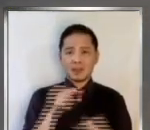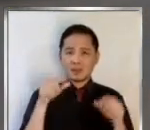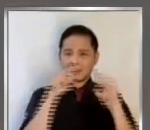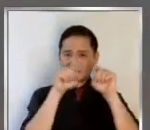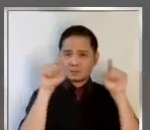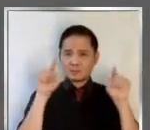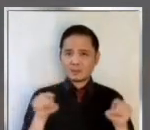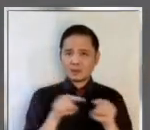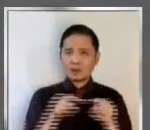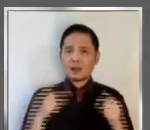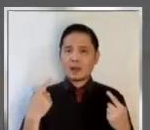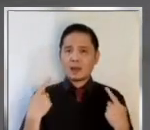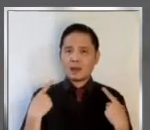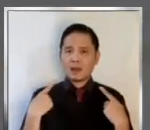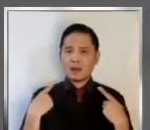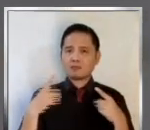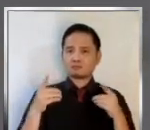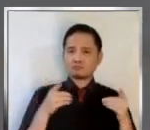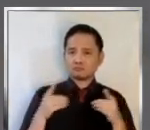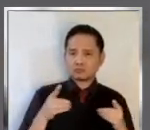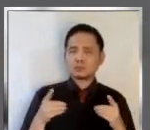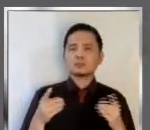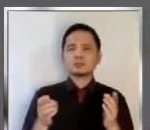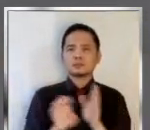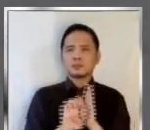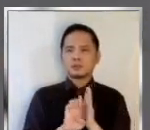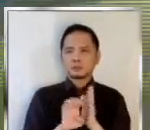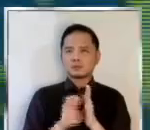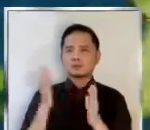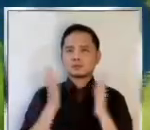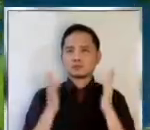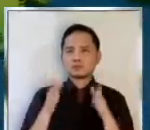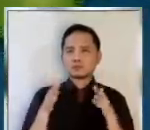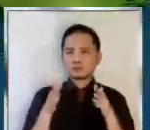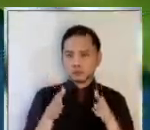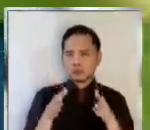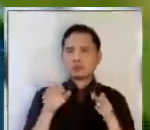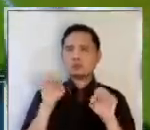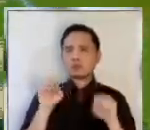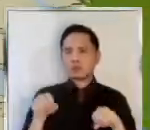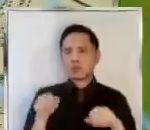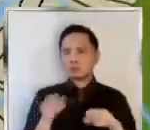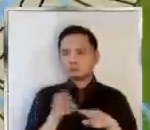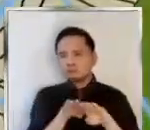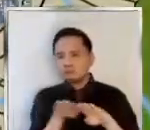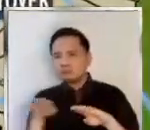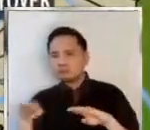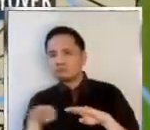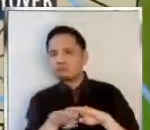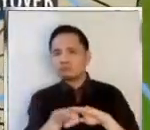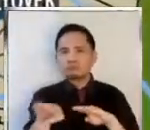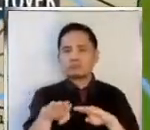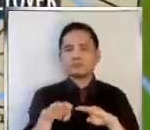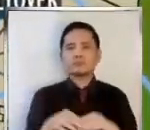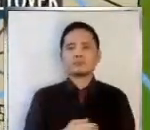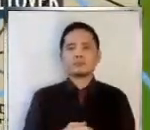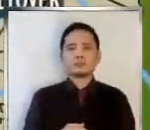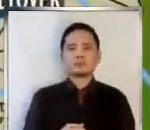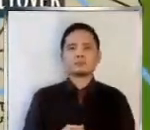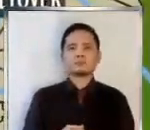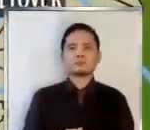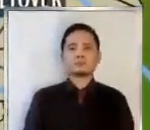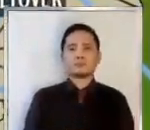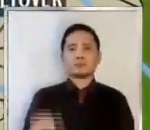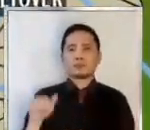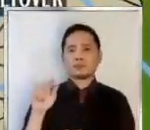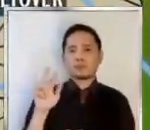service roads po natin na may intersection, doon po maaaring mag-U-turn. 13 U-turn slots ang isasara sa EDSA sa susunod